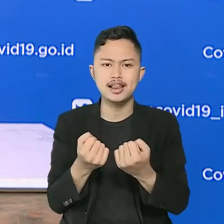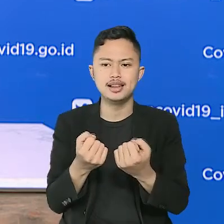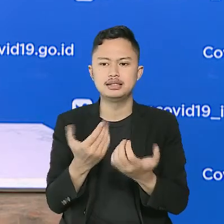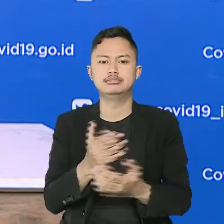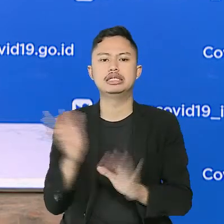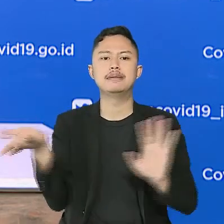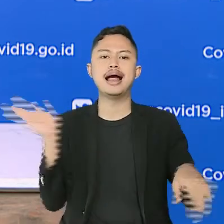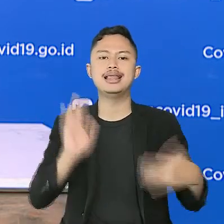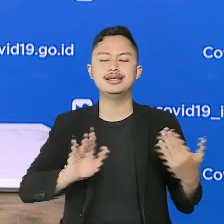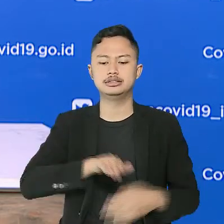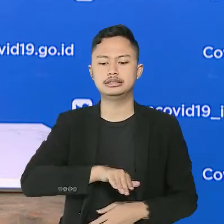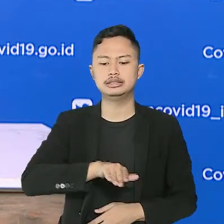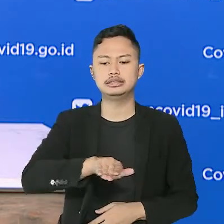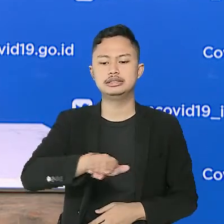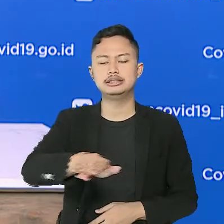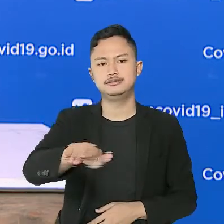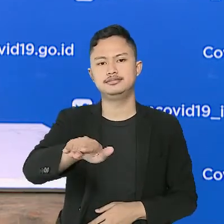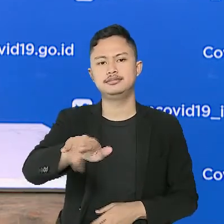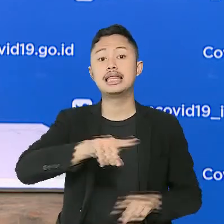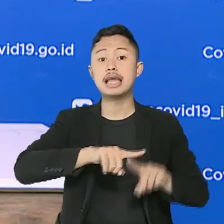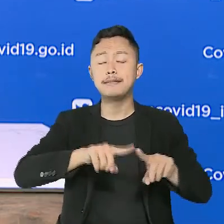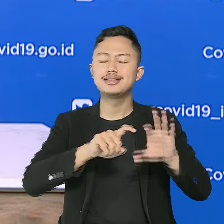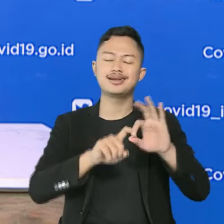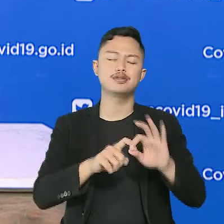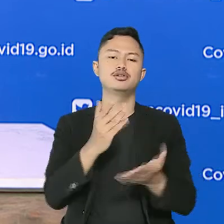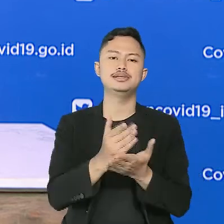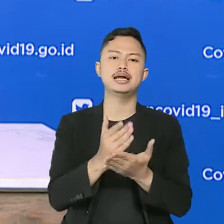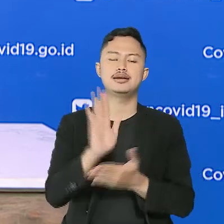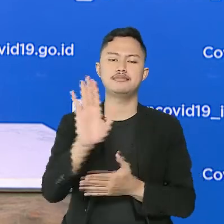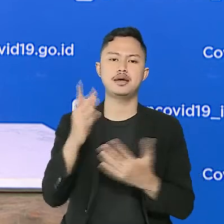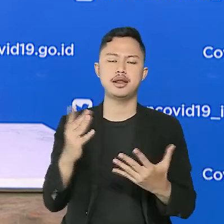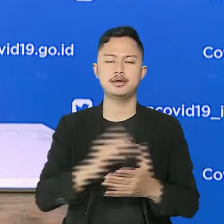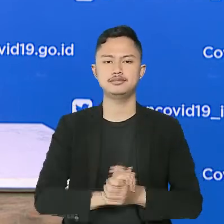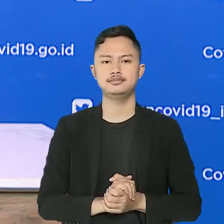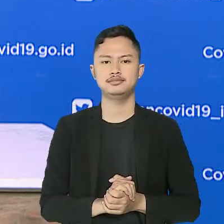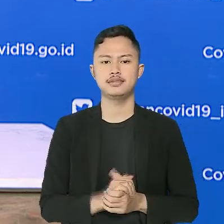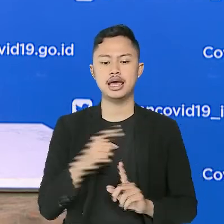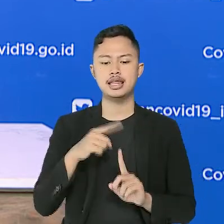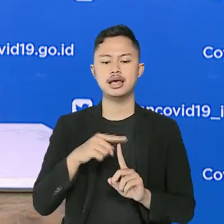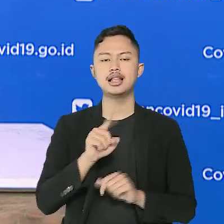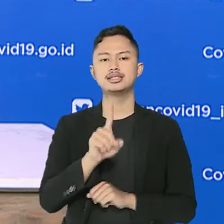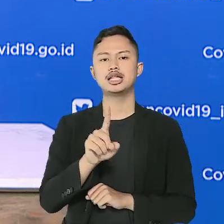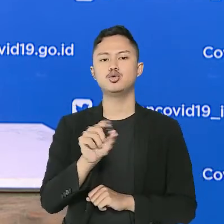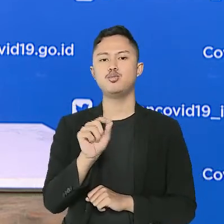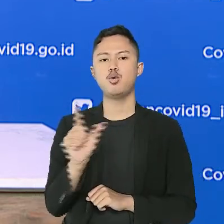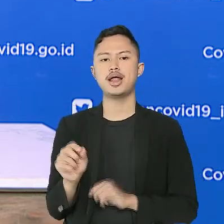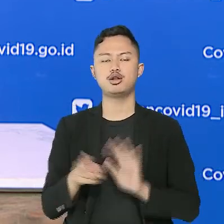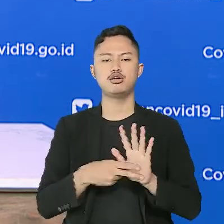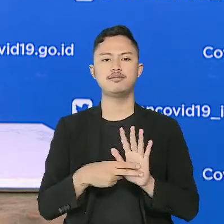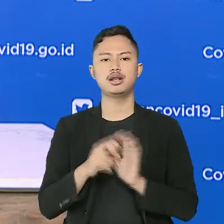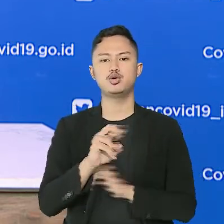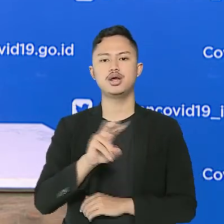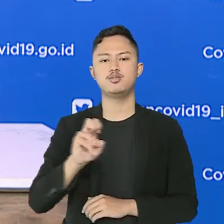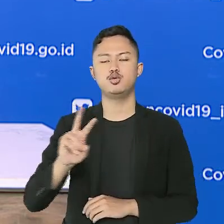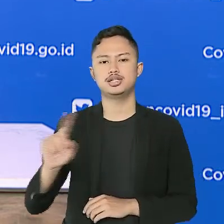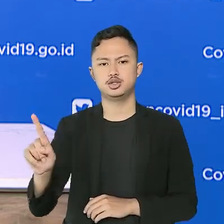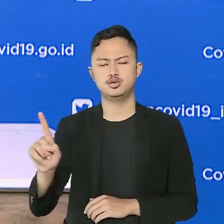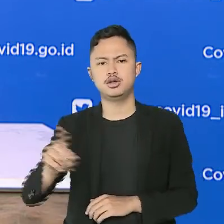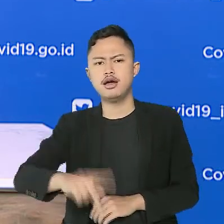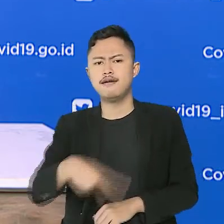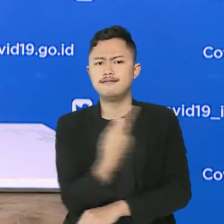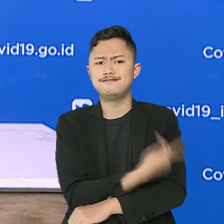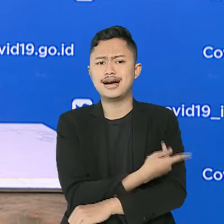berlaku. Kemudian berikutnya hingga tanggal 1 November 2021, terdapat 40 juta